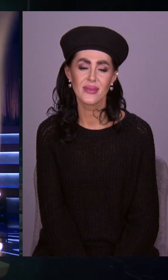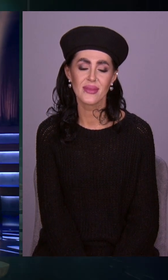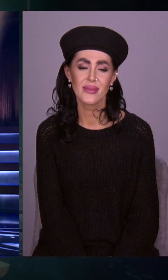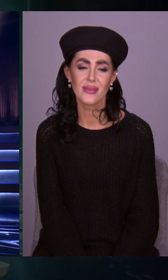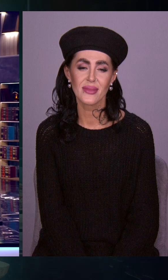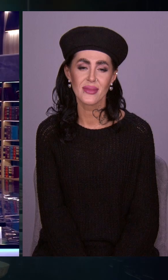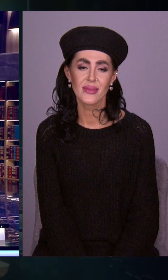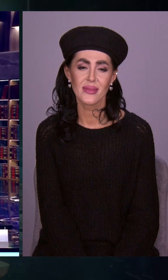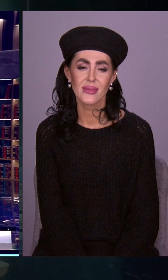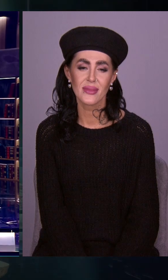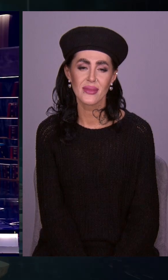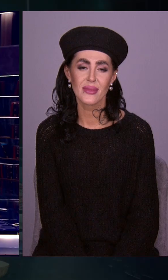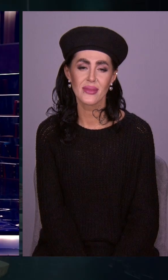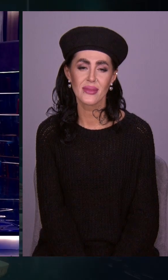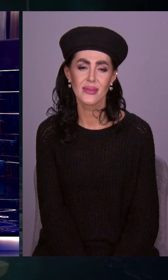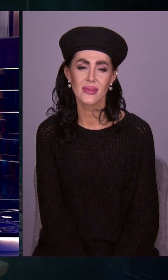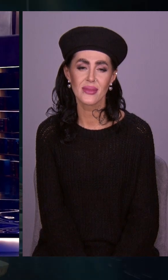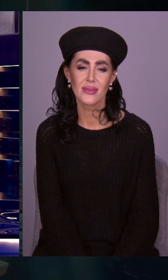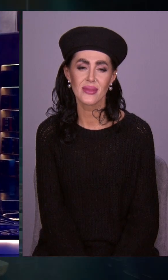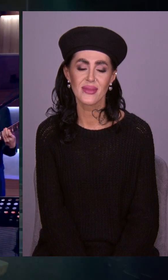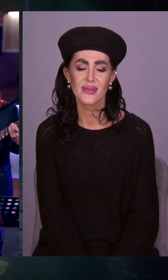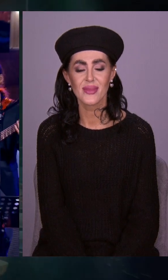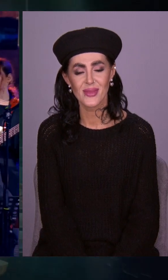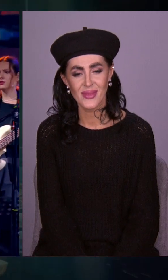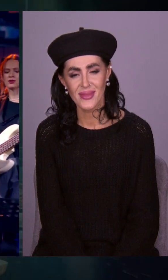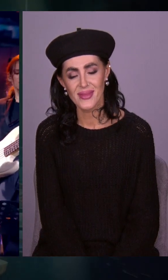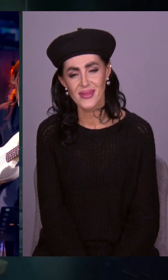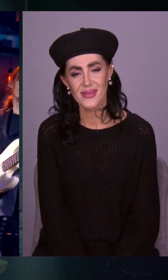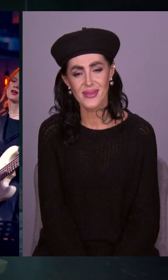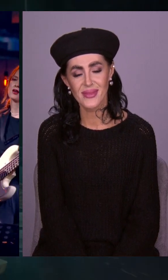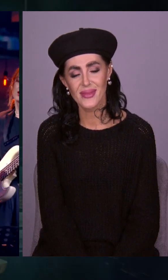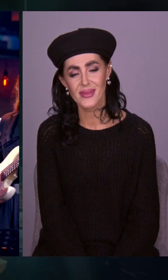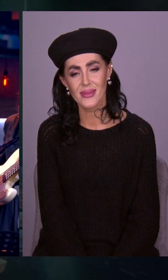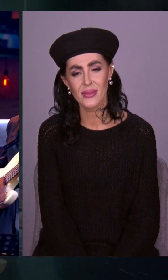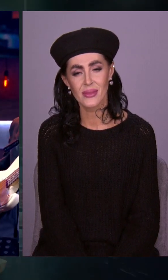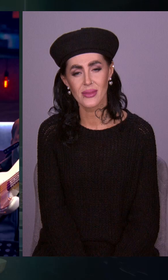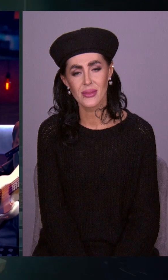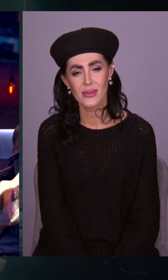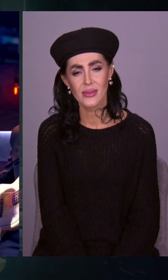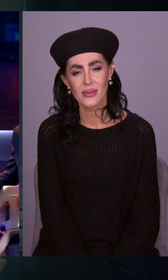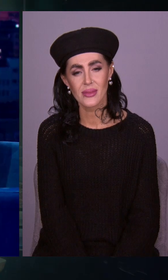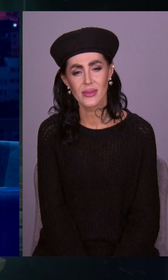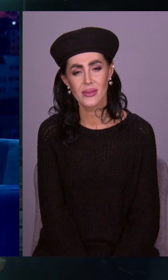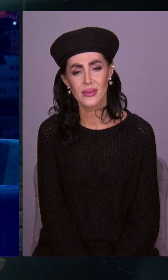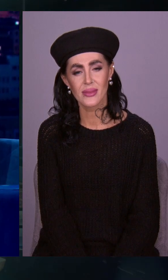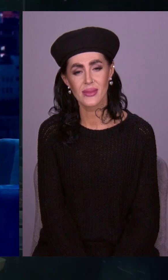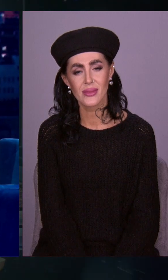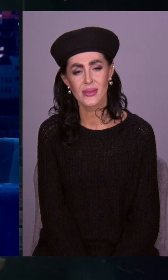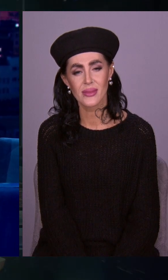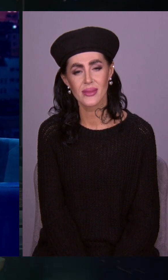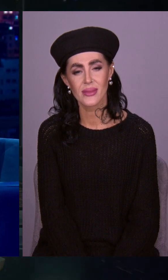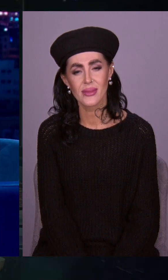Тебе тільки я, кожного дня, все це життя, пускаю в тебе я